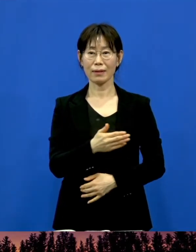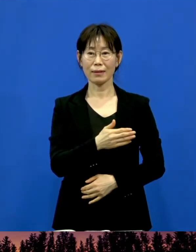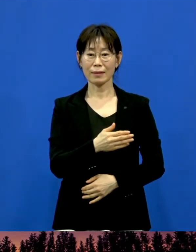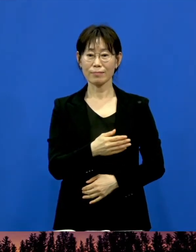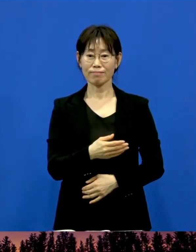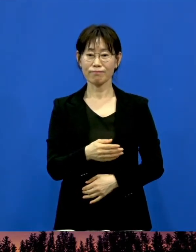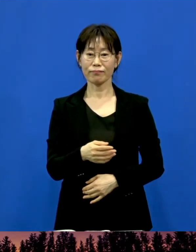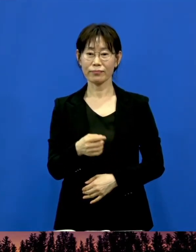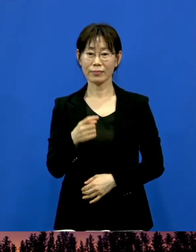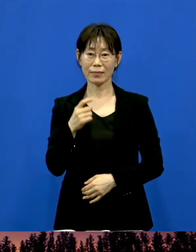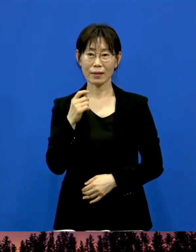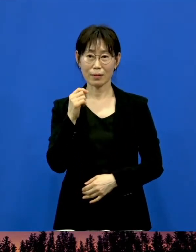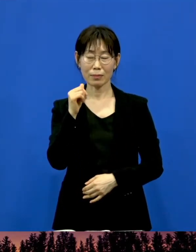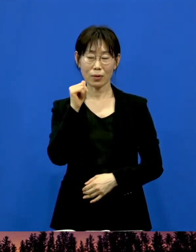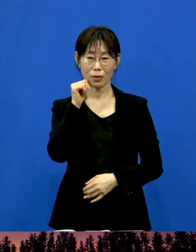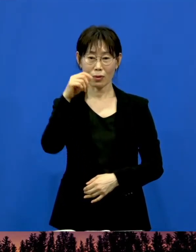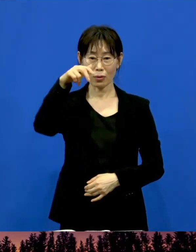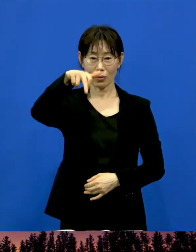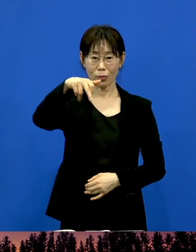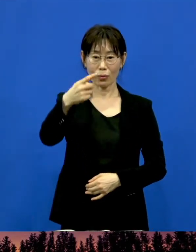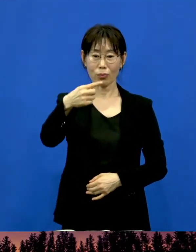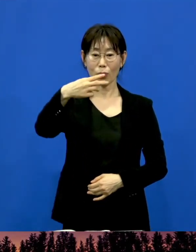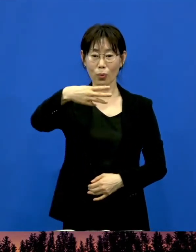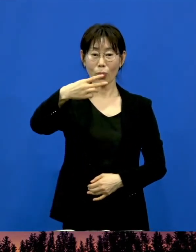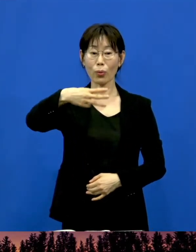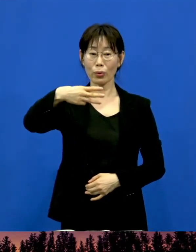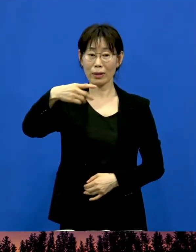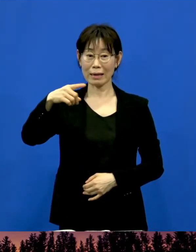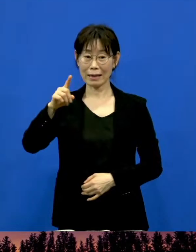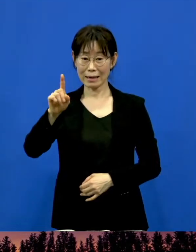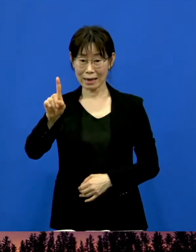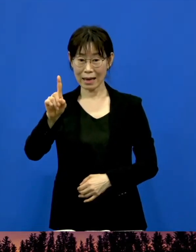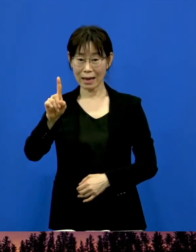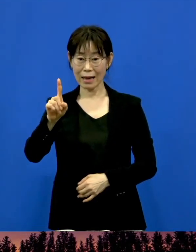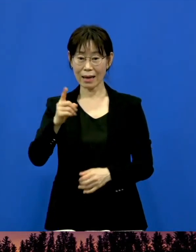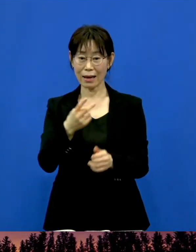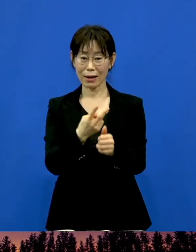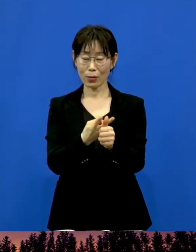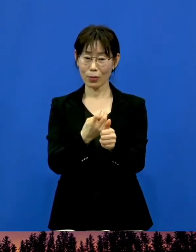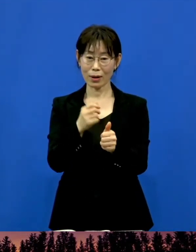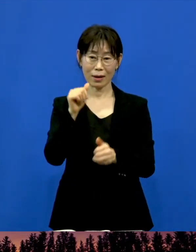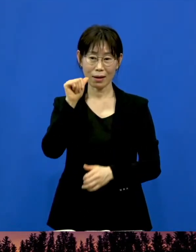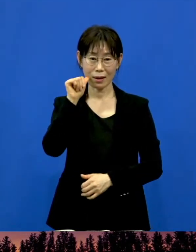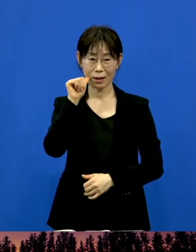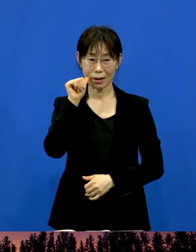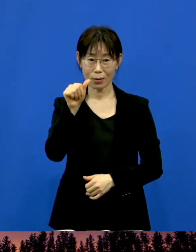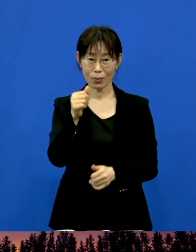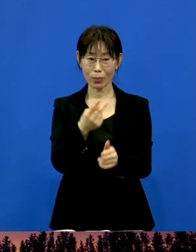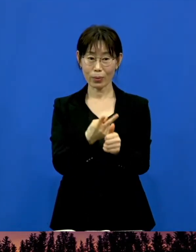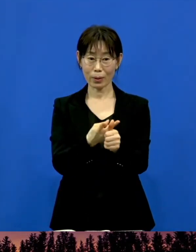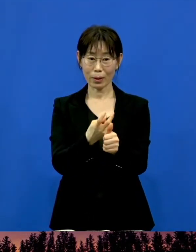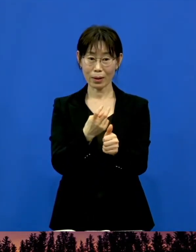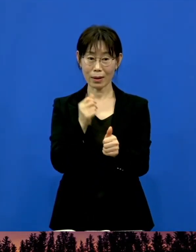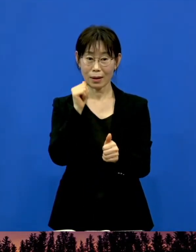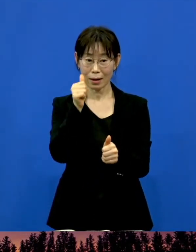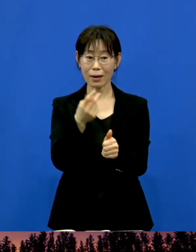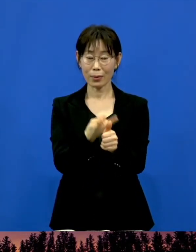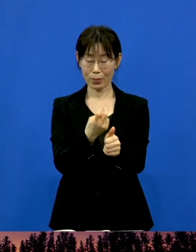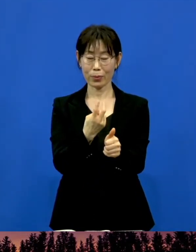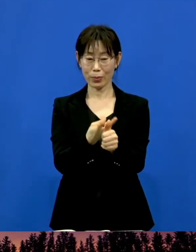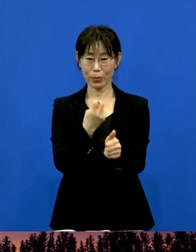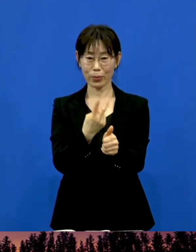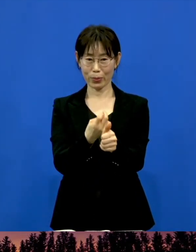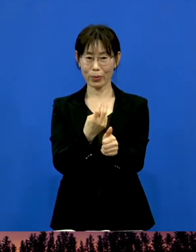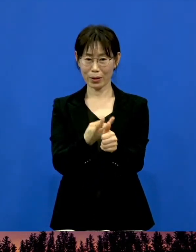자극을 하니까 물이 맛이 없어졌어요. 본래는 물이 최고예요. 우리 몸은 물이 필요해요.